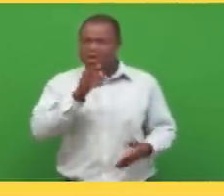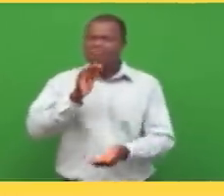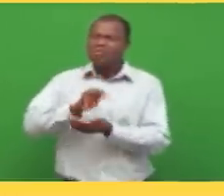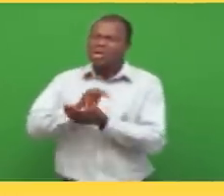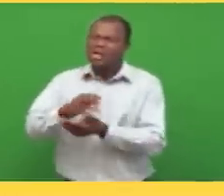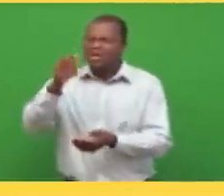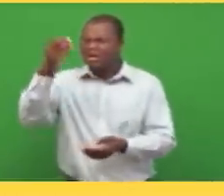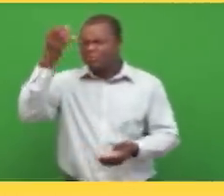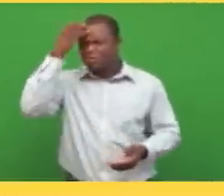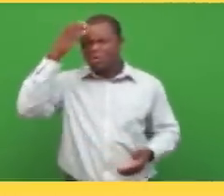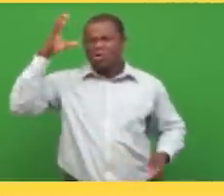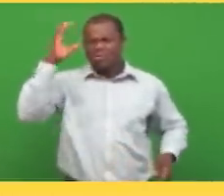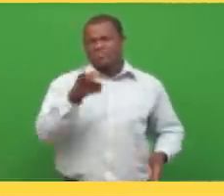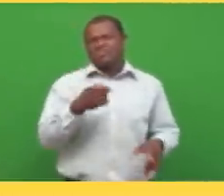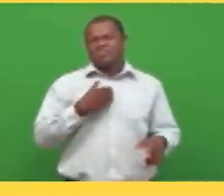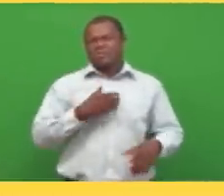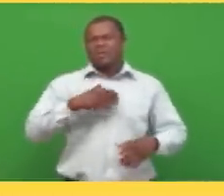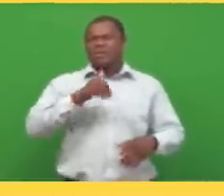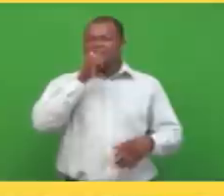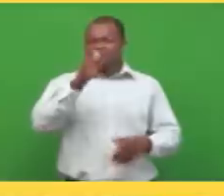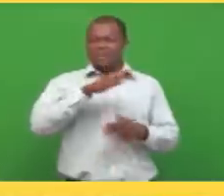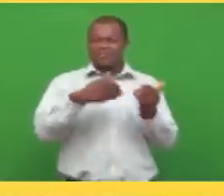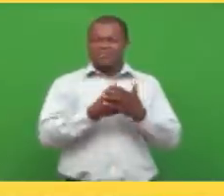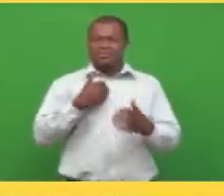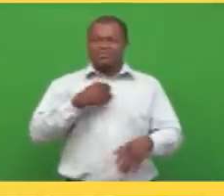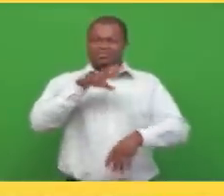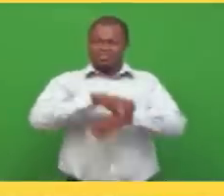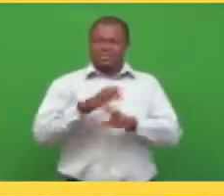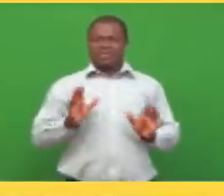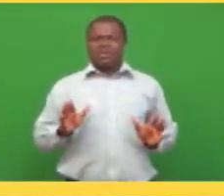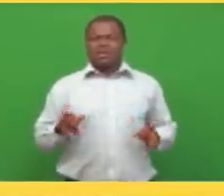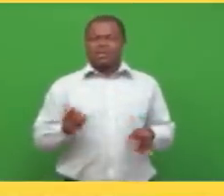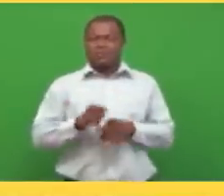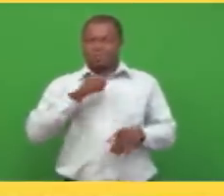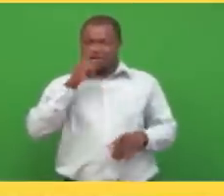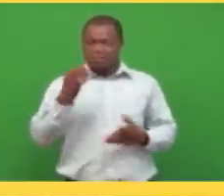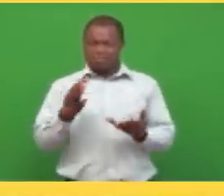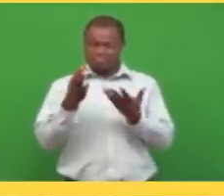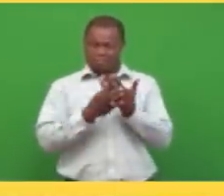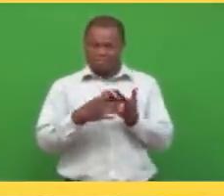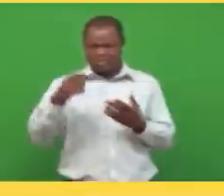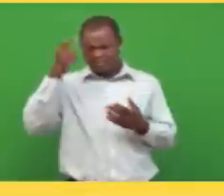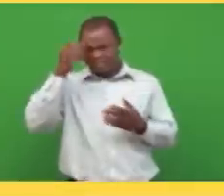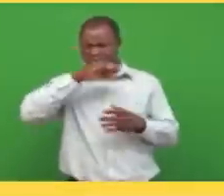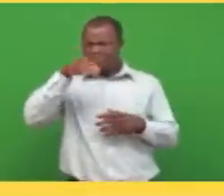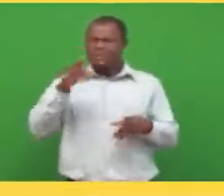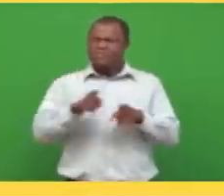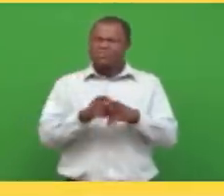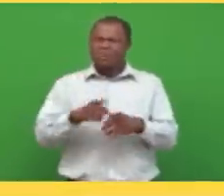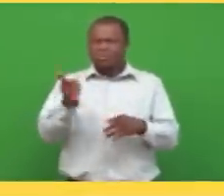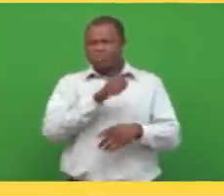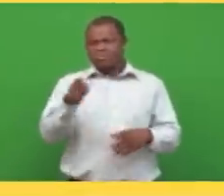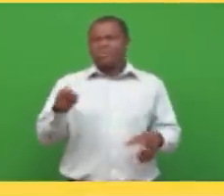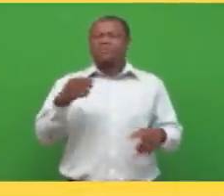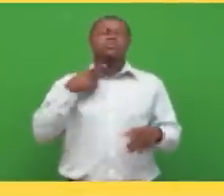wakunzi une hutsinye haazodi kuti tibate zvinhu zvehanzvadzi yedu ndopa munozoona kavarora vakuzoganduka zvonzi vakaipa asi chinenge